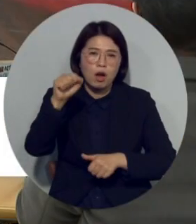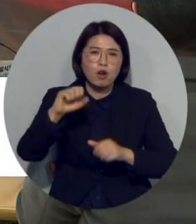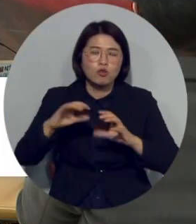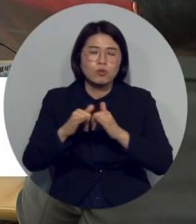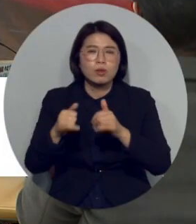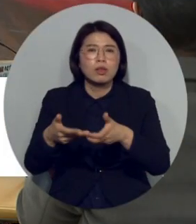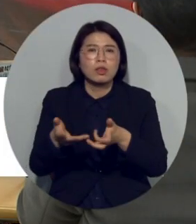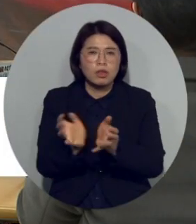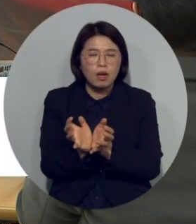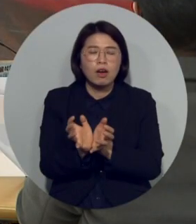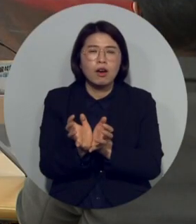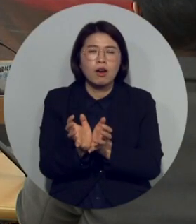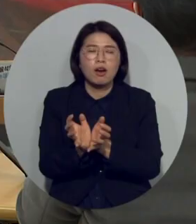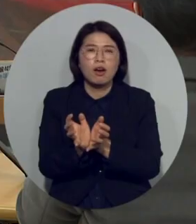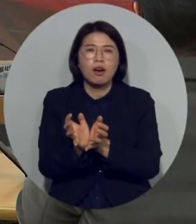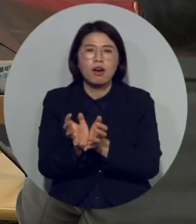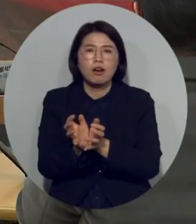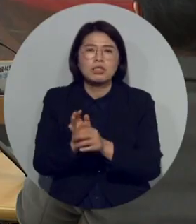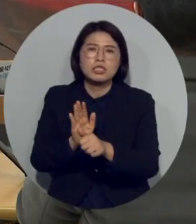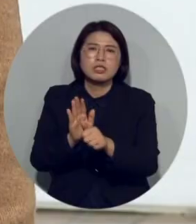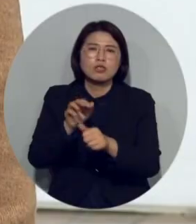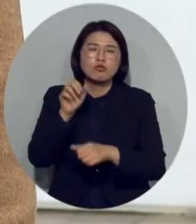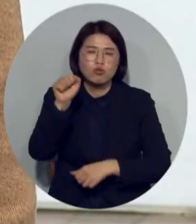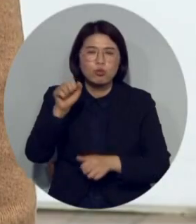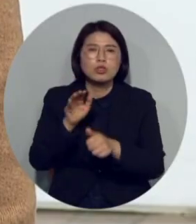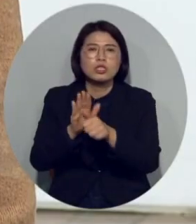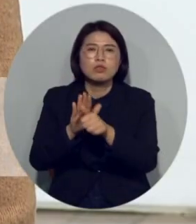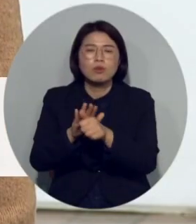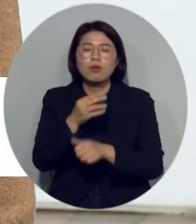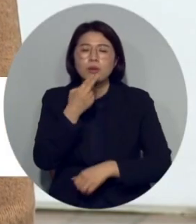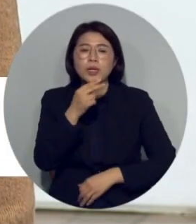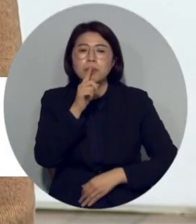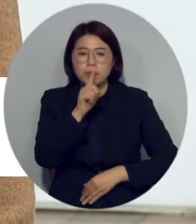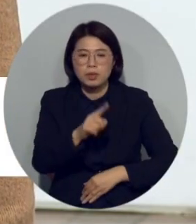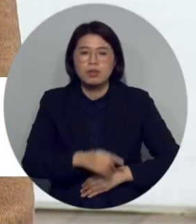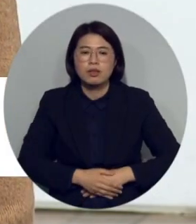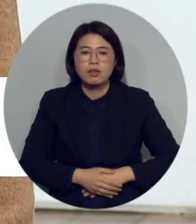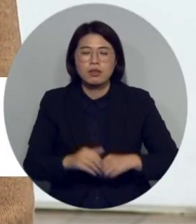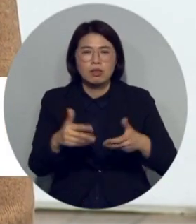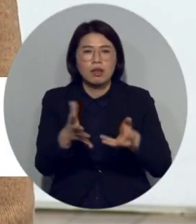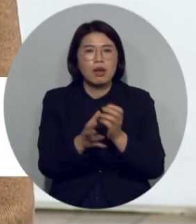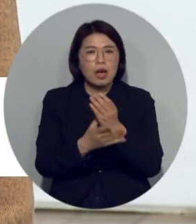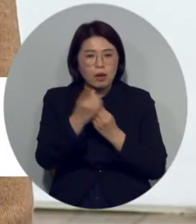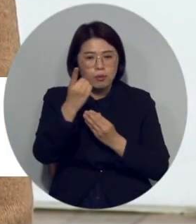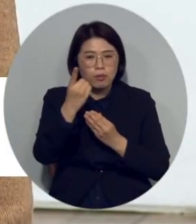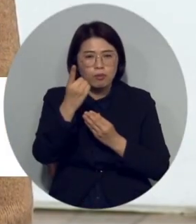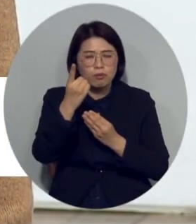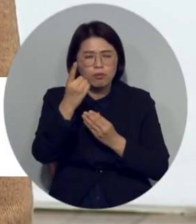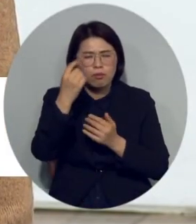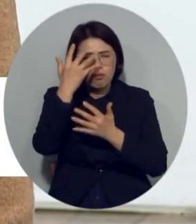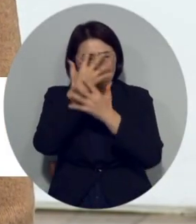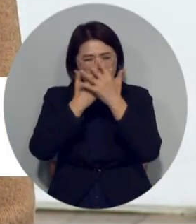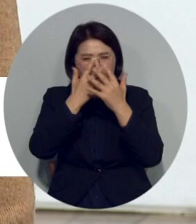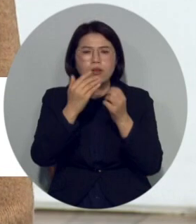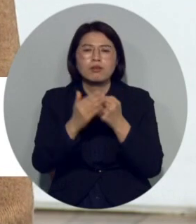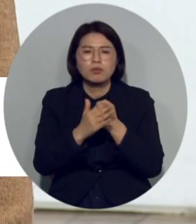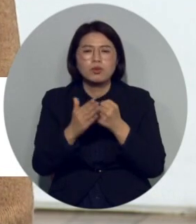대한 지원은 없다고 못 박았습니다. 합당 예정이라 하더라도 결과를 확단할 수 없는 상황